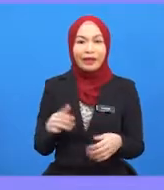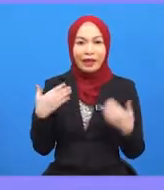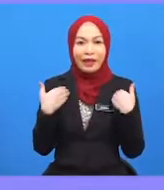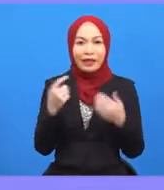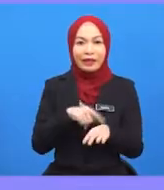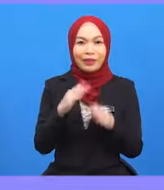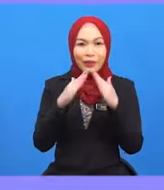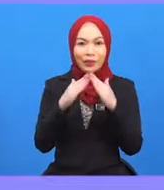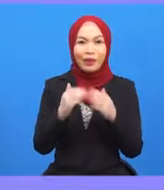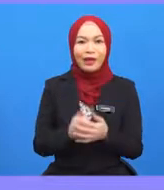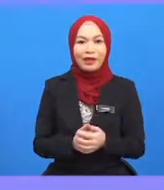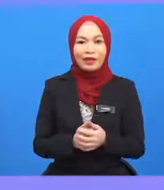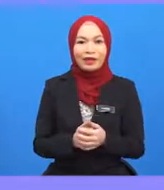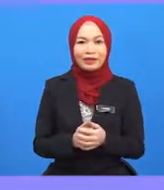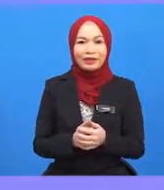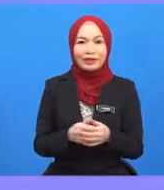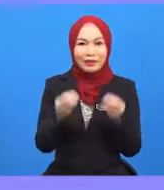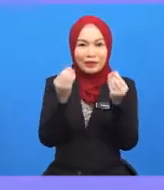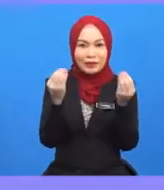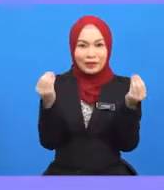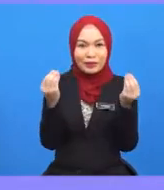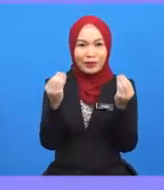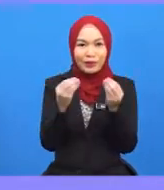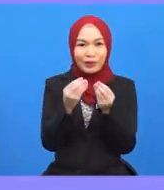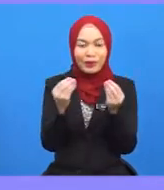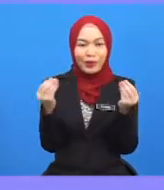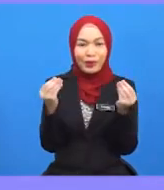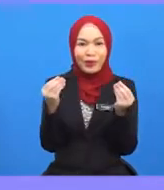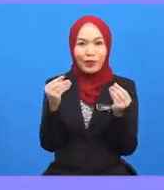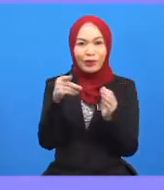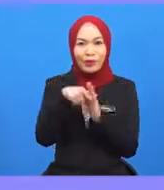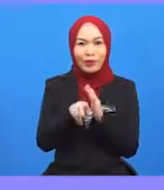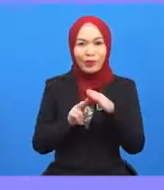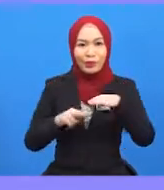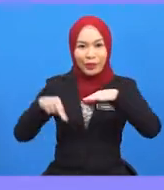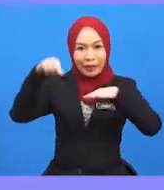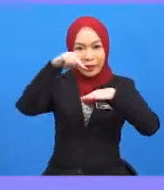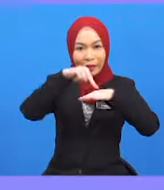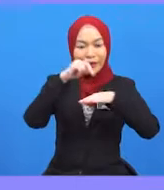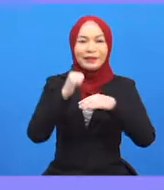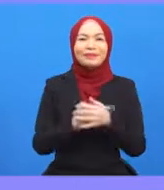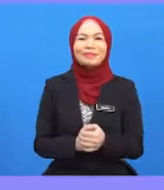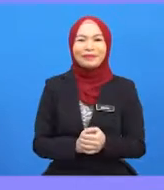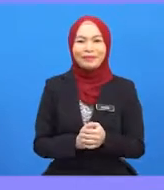Ya, betul. Serbuk penaik. Di akhir episod ini, murid-murid akan